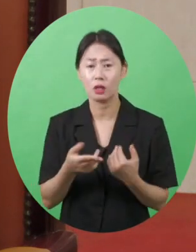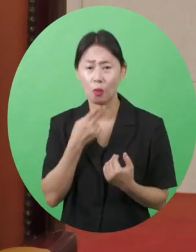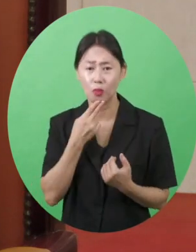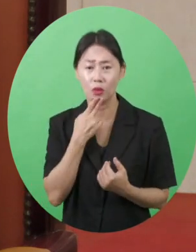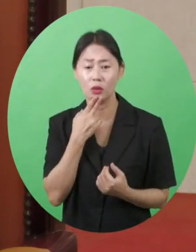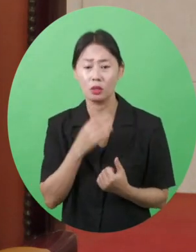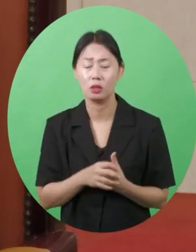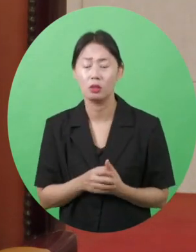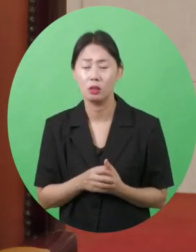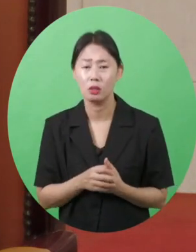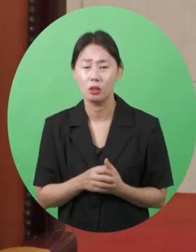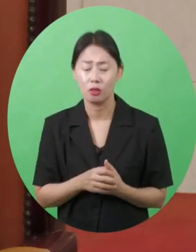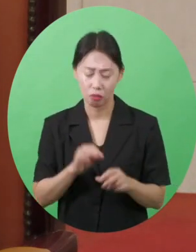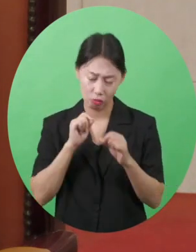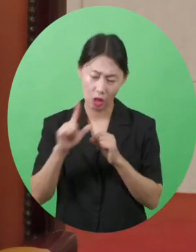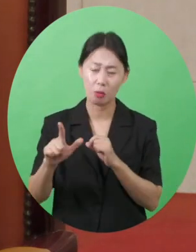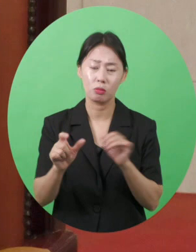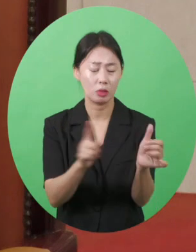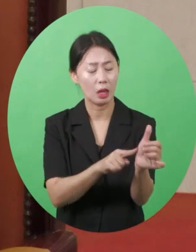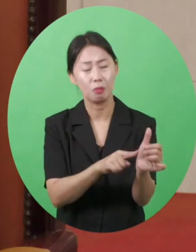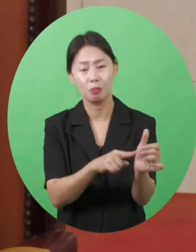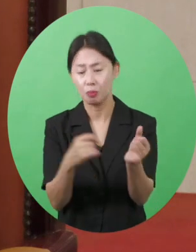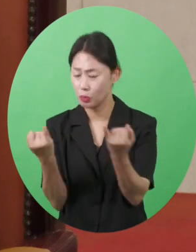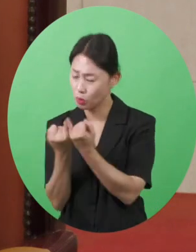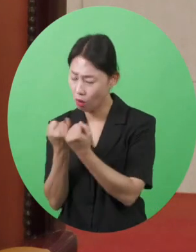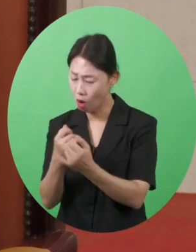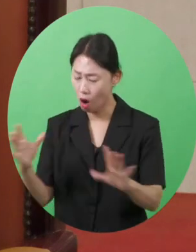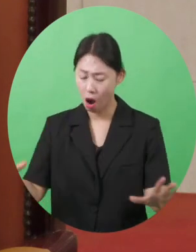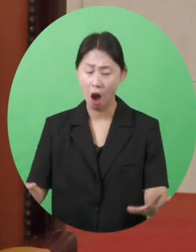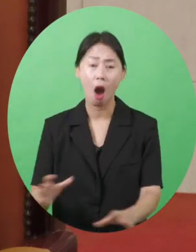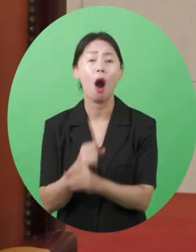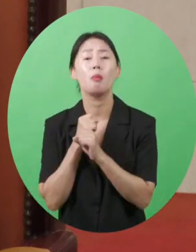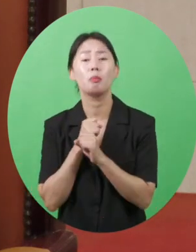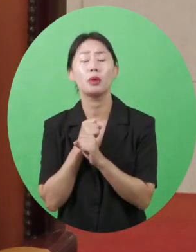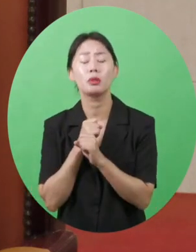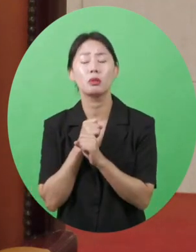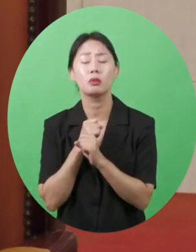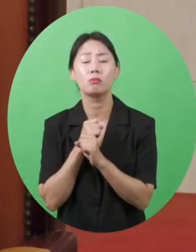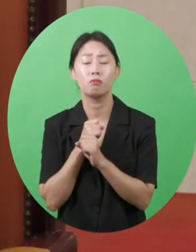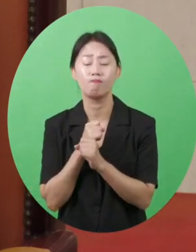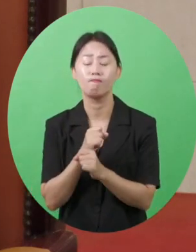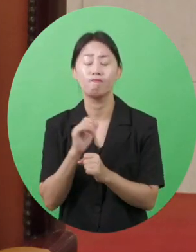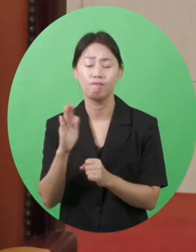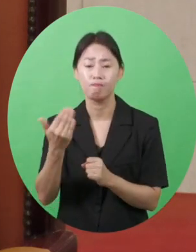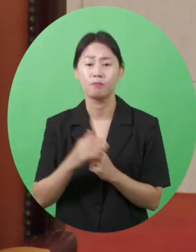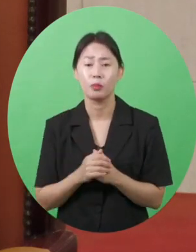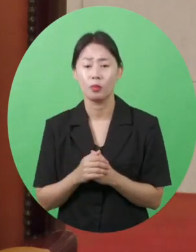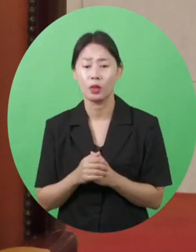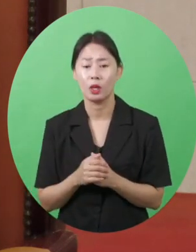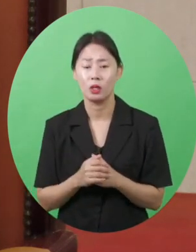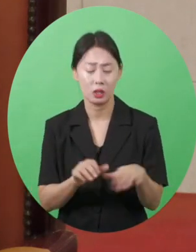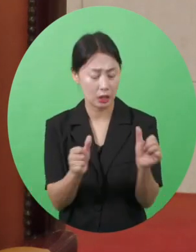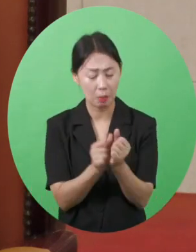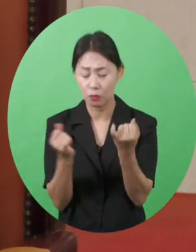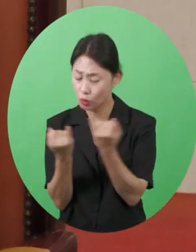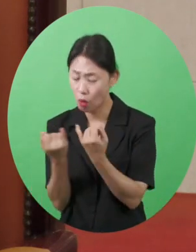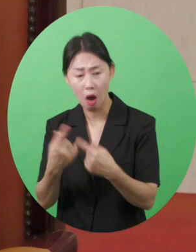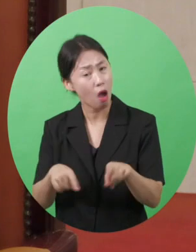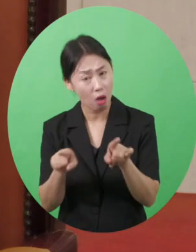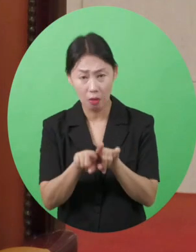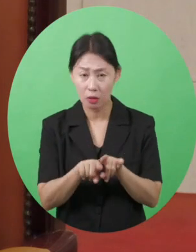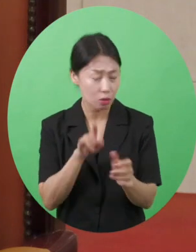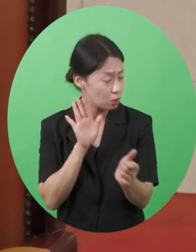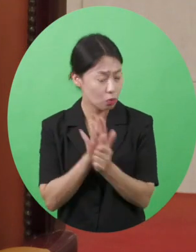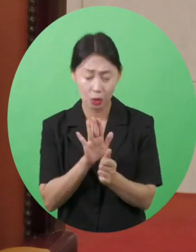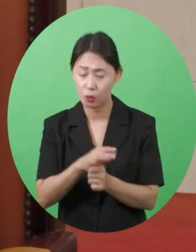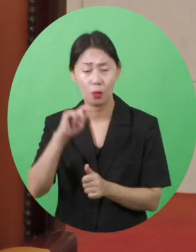지금 지침이고요. 대부분 남녀를 통괄해서 이 정도의 인원으로 배치되어 있습니다. 그래서 실제로 남녀를 같이